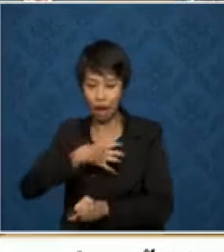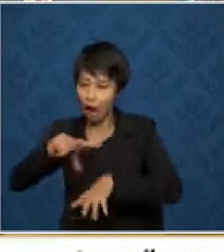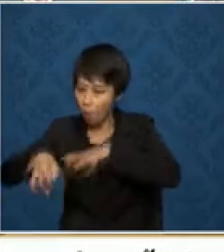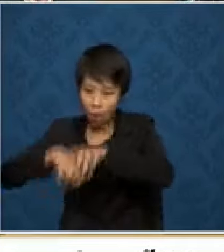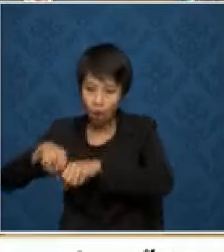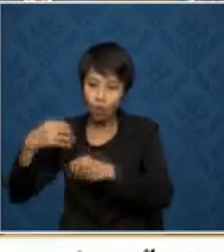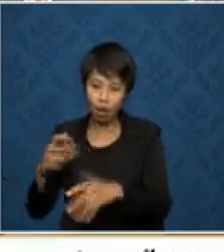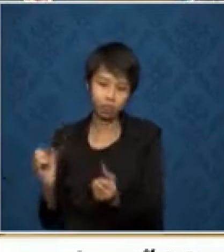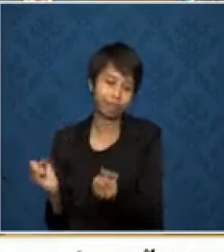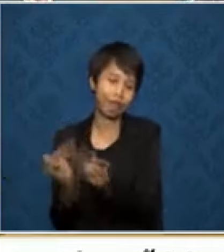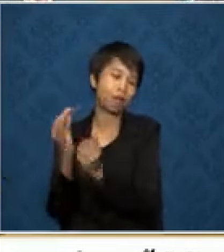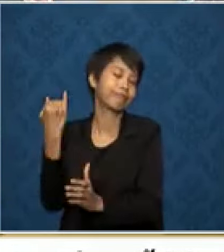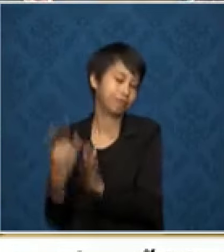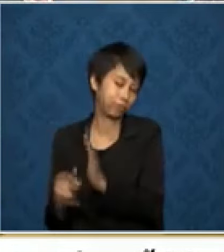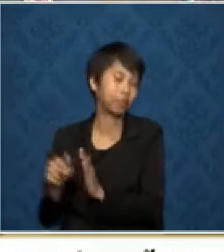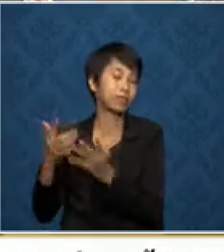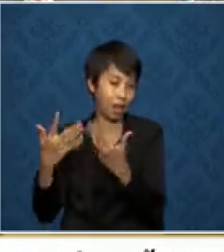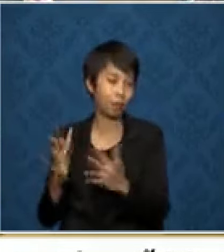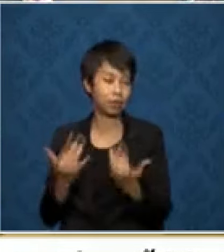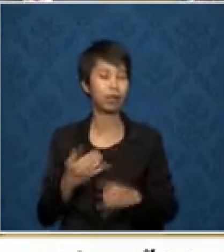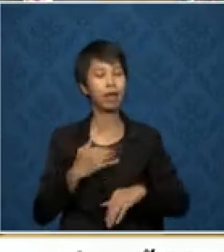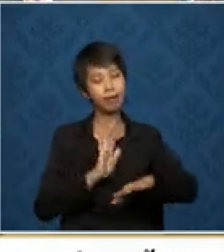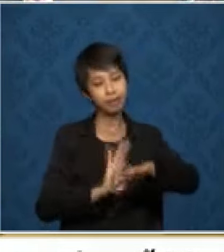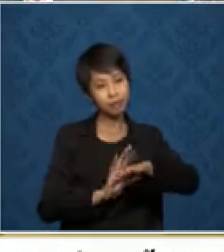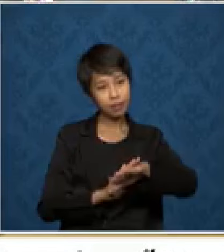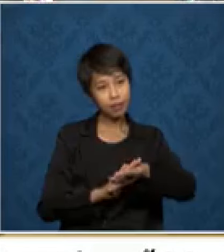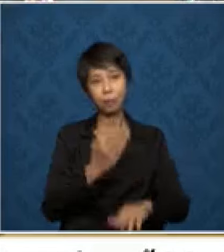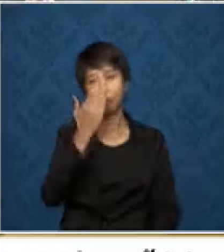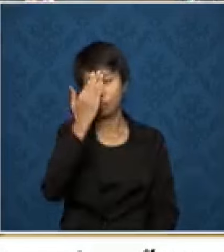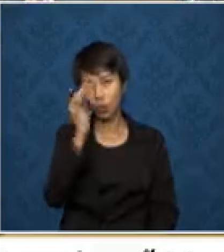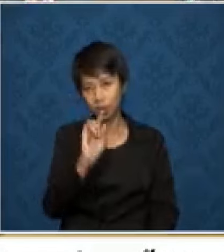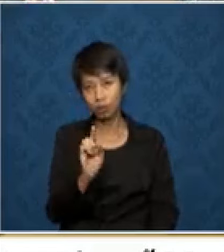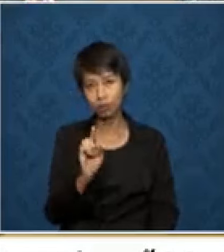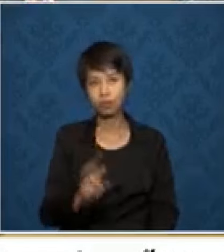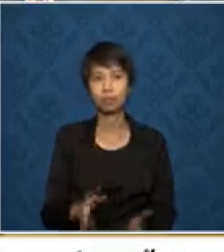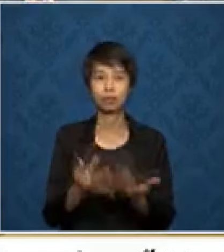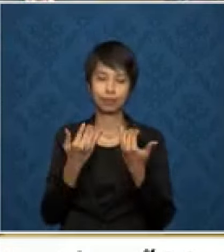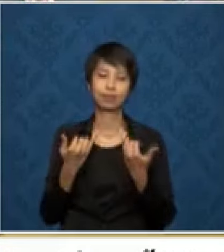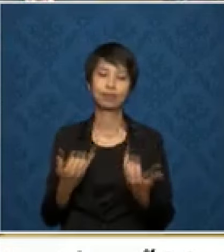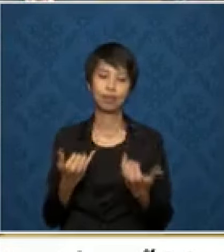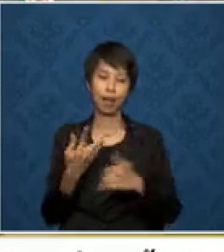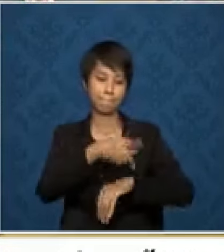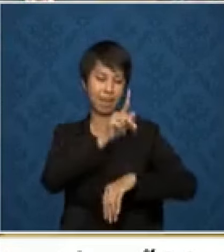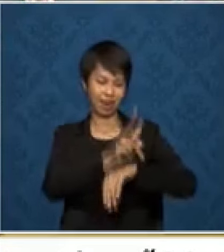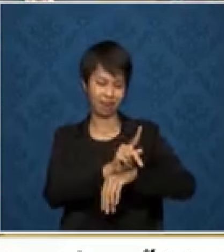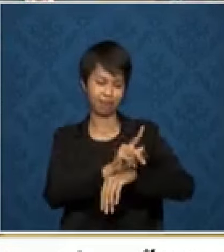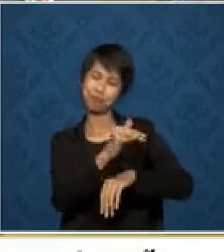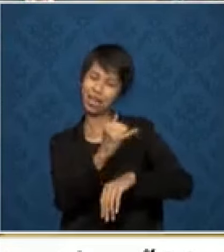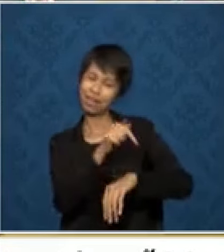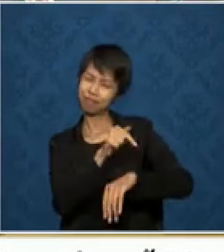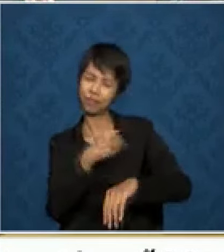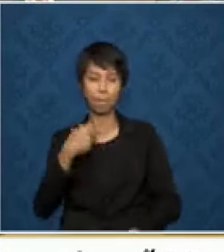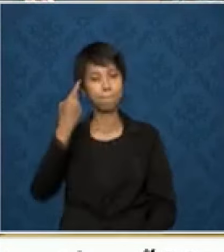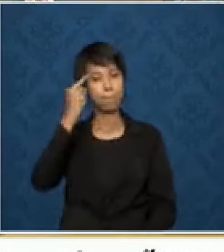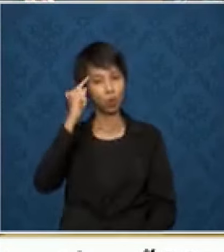แล้วและที่เตือนเพราะว่าถึงวันนี้ท่านประธานอาจจะไม่ทราบ